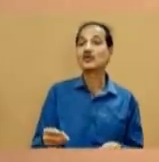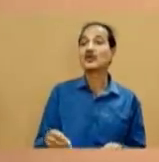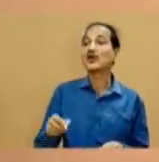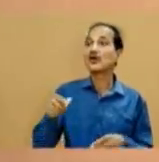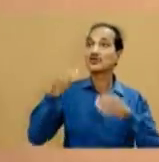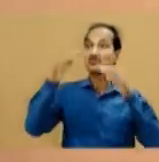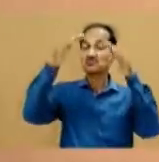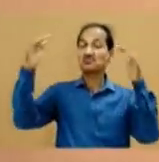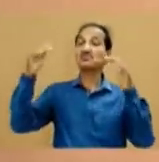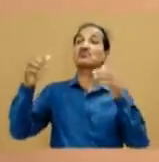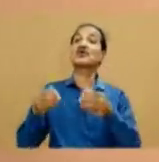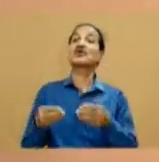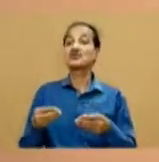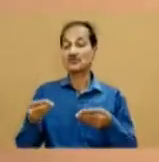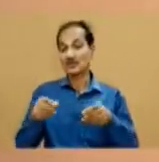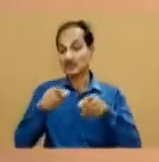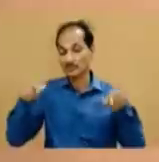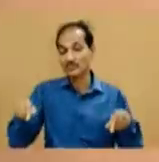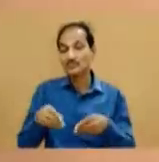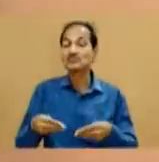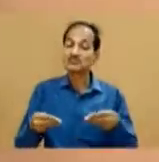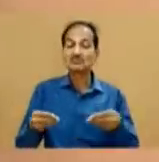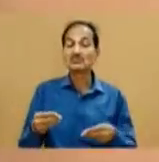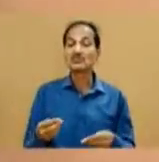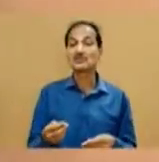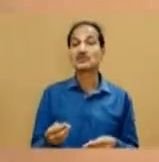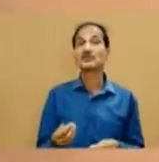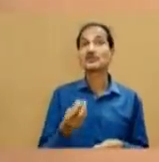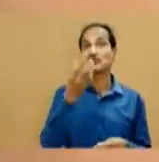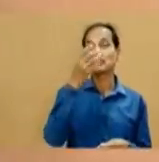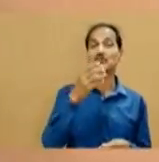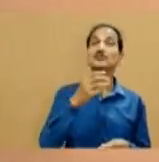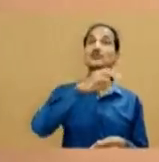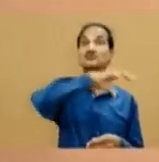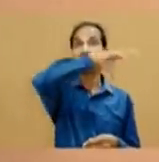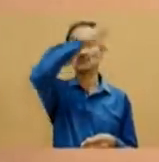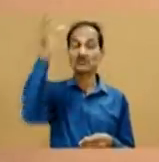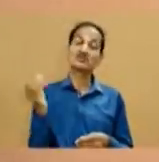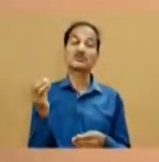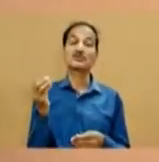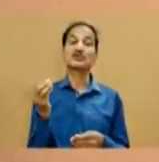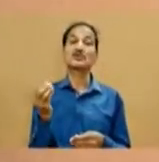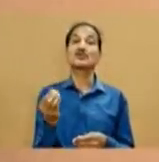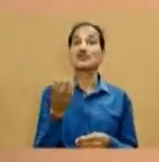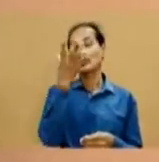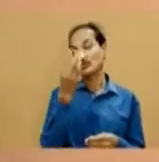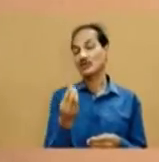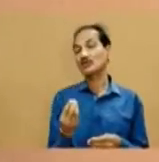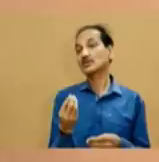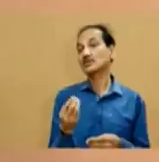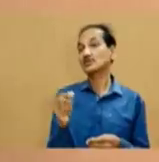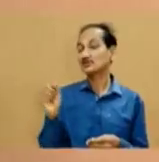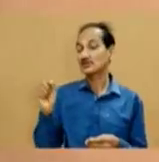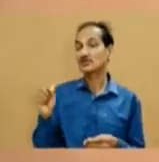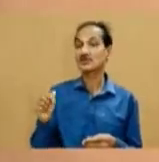ବୁହା ଲଢ଼େଇ ଏବଂ ସେଇଠୁ ପୁଣି ଟେମ୍ପୋ ଟ୍ରଲି ରିକ୍ସାରେ ତାଙ୍କ ପାଖକୁ କିପରି ଭାବରେ ଗତ କିଛି